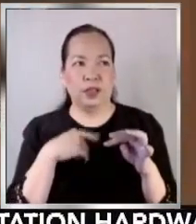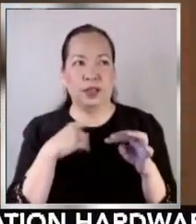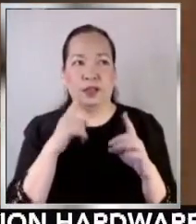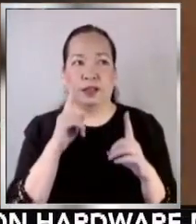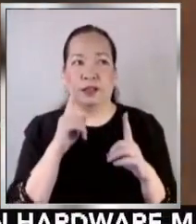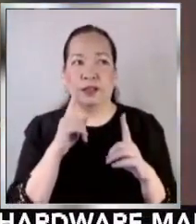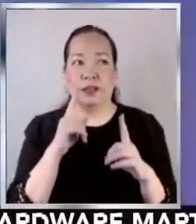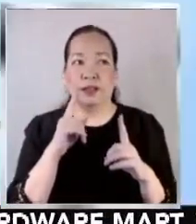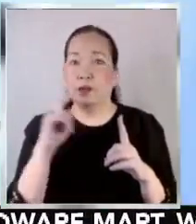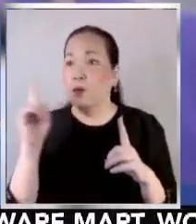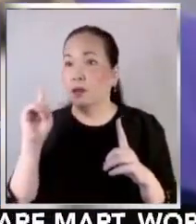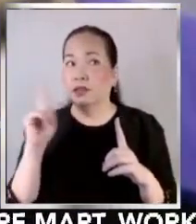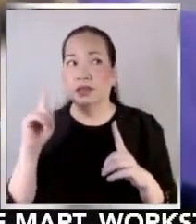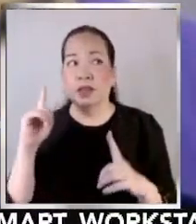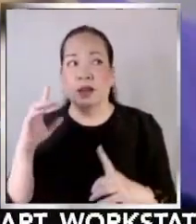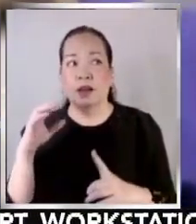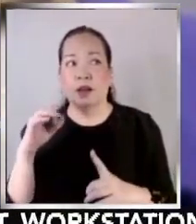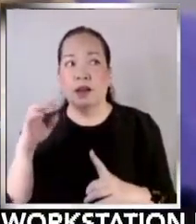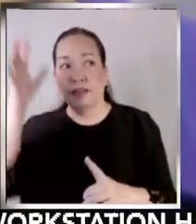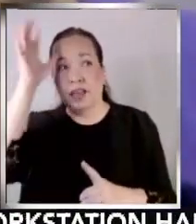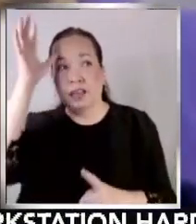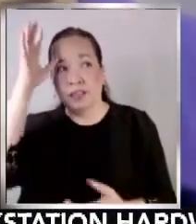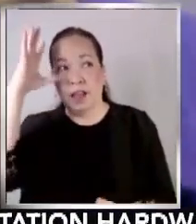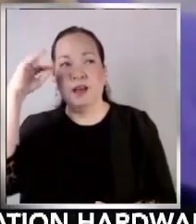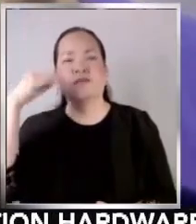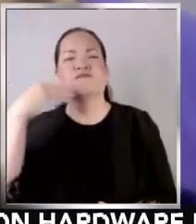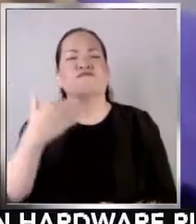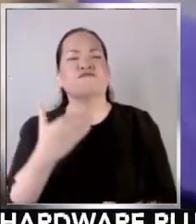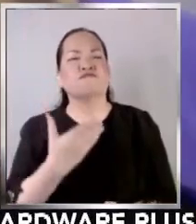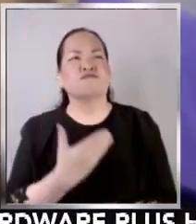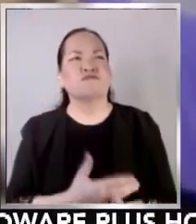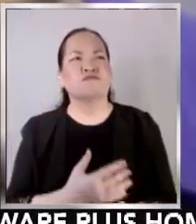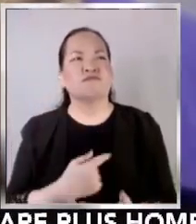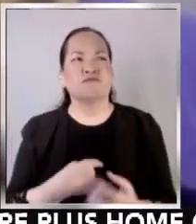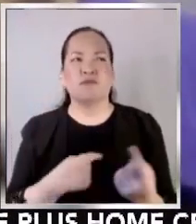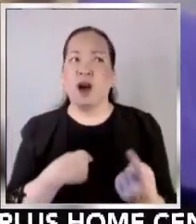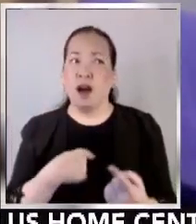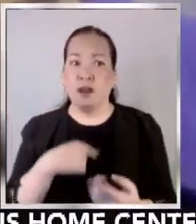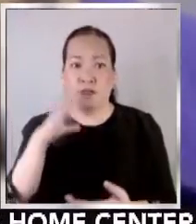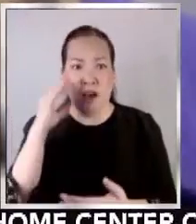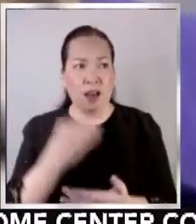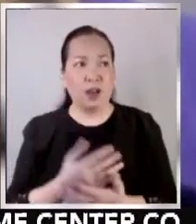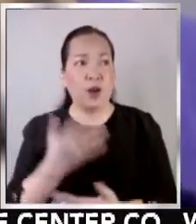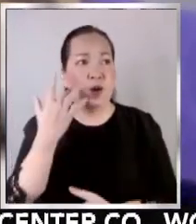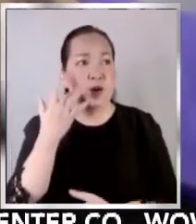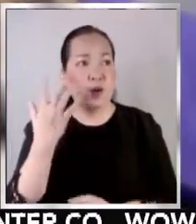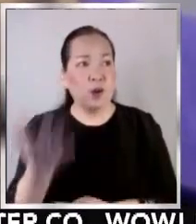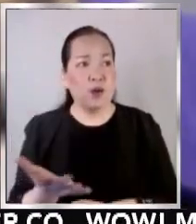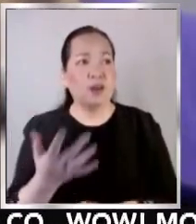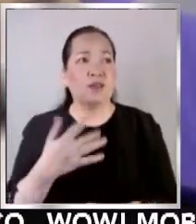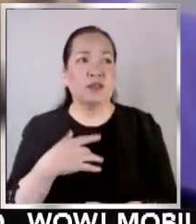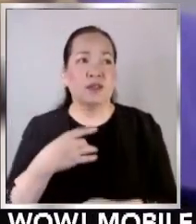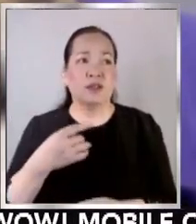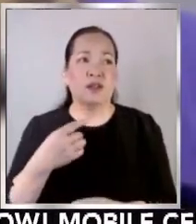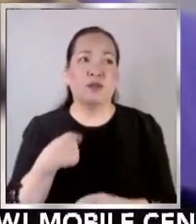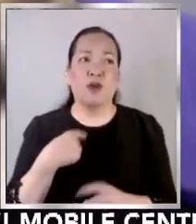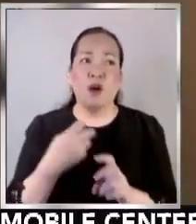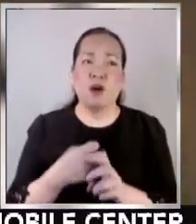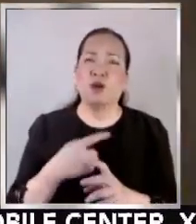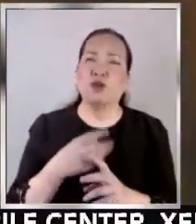pagka-proud ang kanyang ama. Bilang anak na bakla, di ba po parang bibihira po na tatanggapin ka ng papa